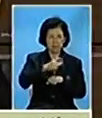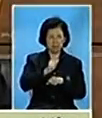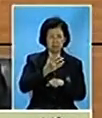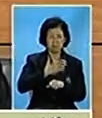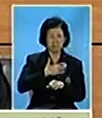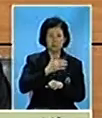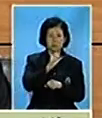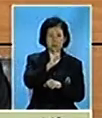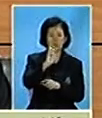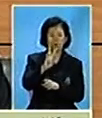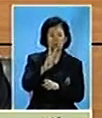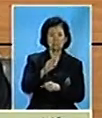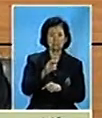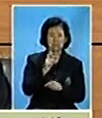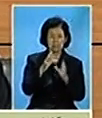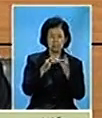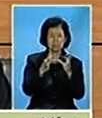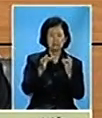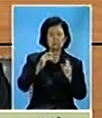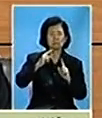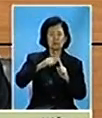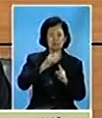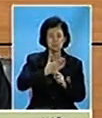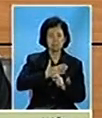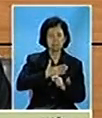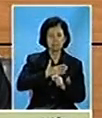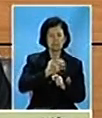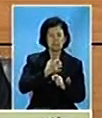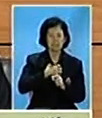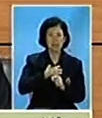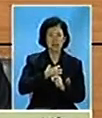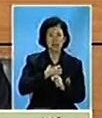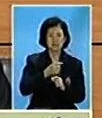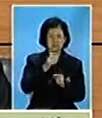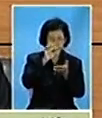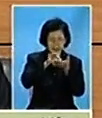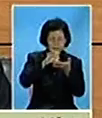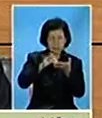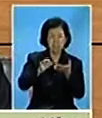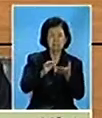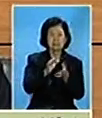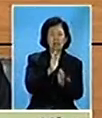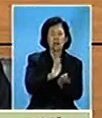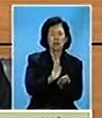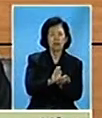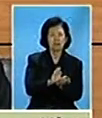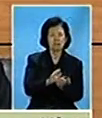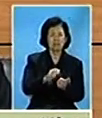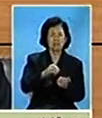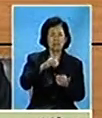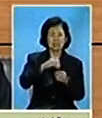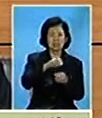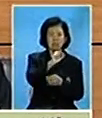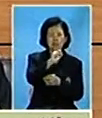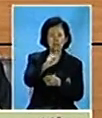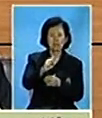ฒิสภาเรื่องนี้นะครับเป็นเรื่องที่ผมอยากให้เป็นบันทึกไว้เป็นประวัติศาสตร์นะครับว่าในชั้นของสภาผู้แทนราษฎ